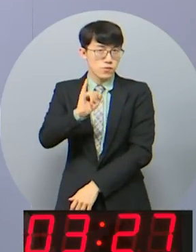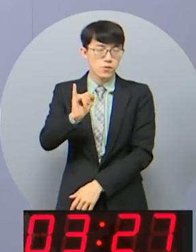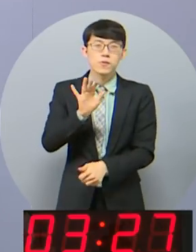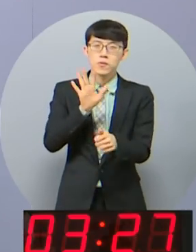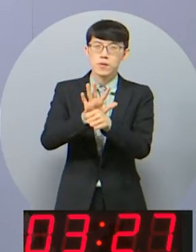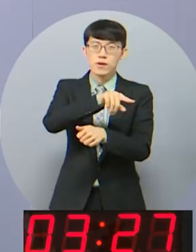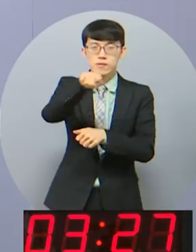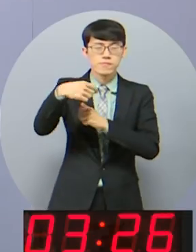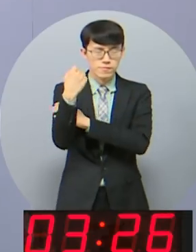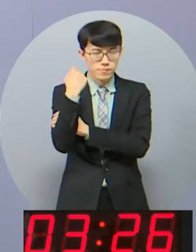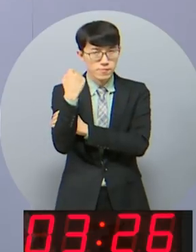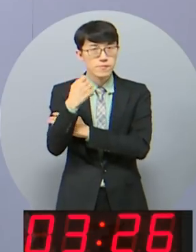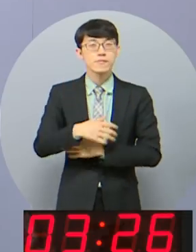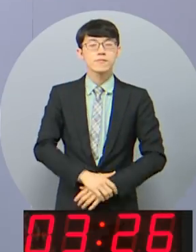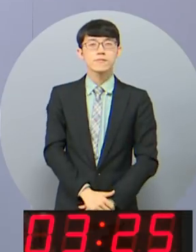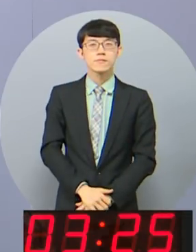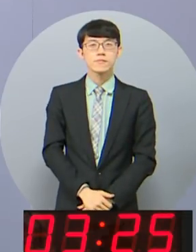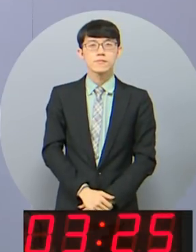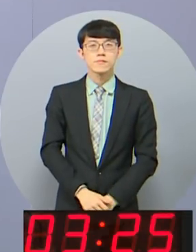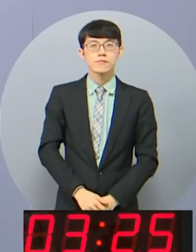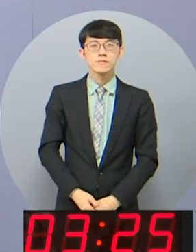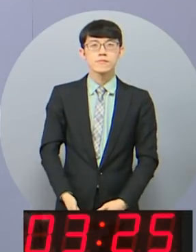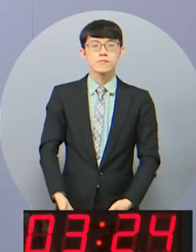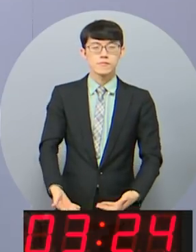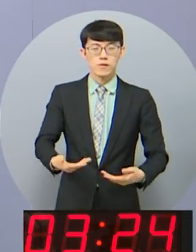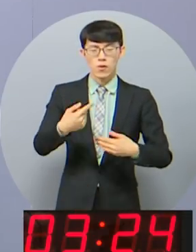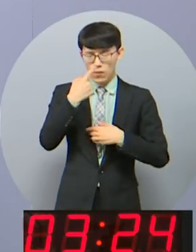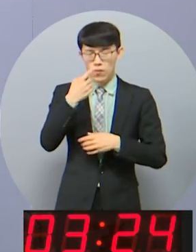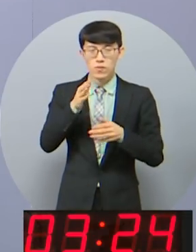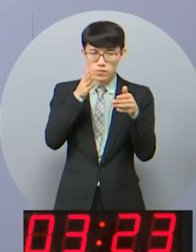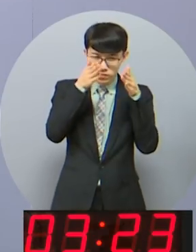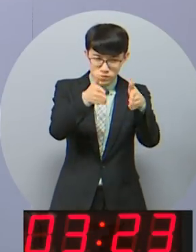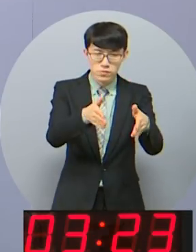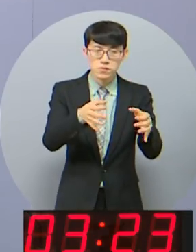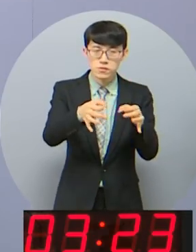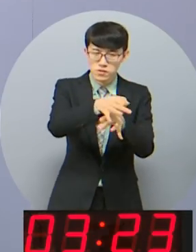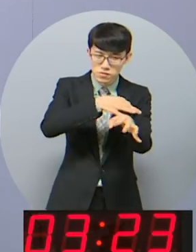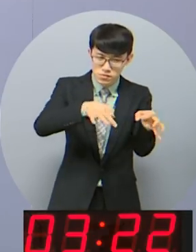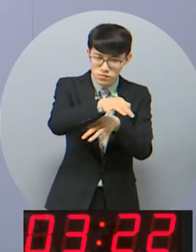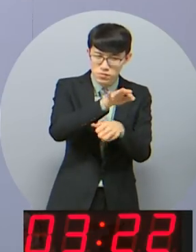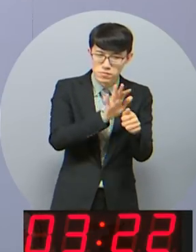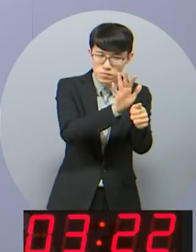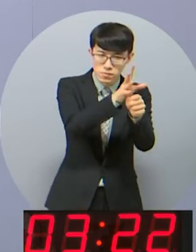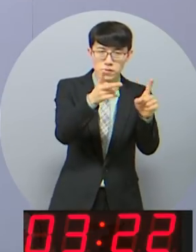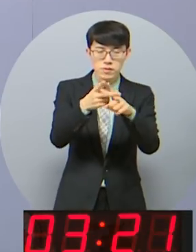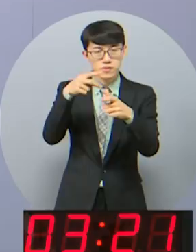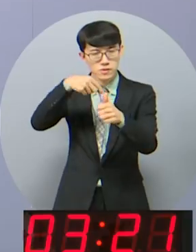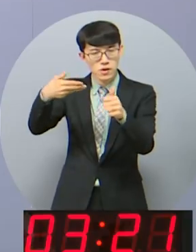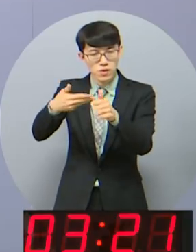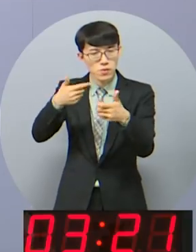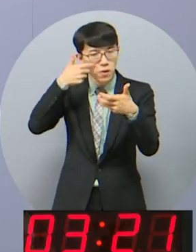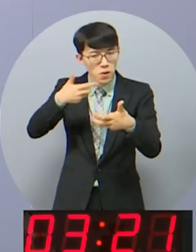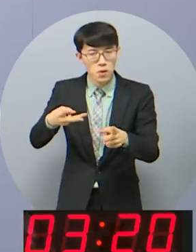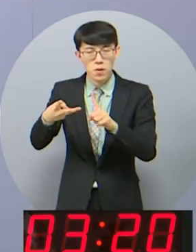力，让我可以拼经济、助教育、推长照。